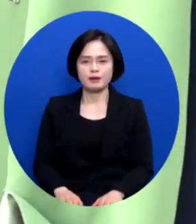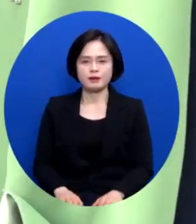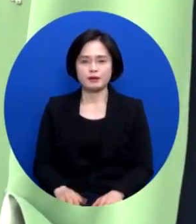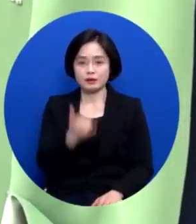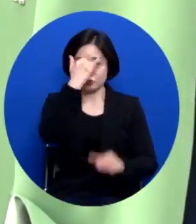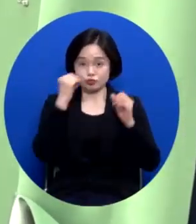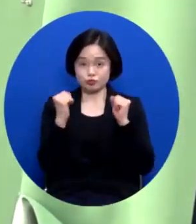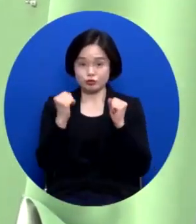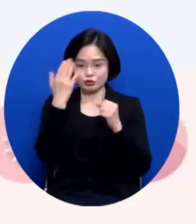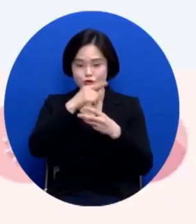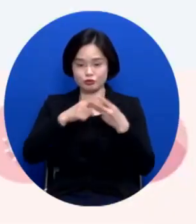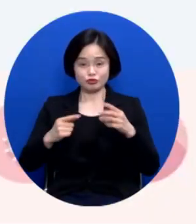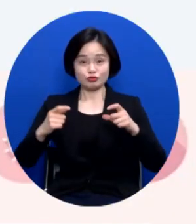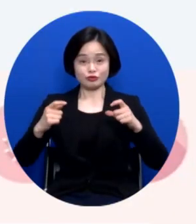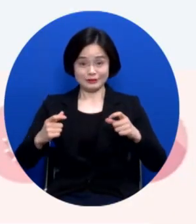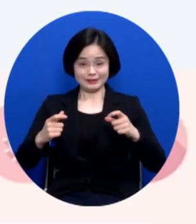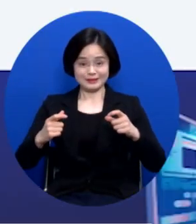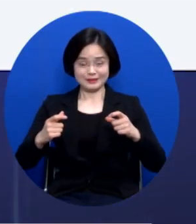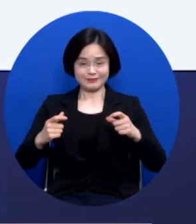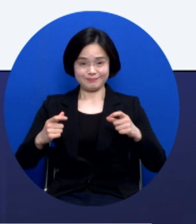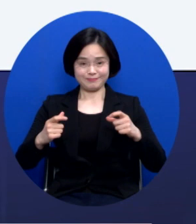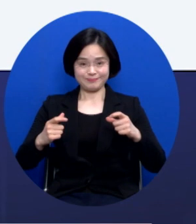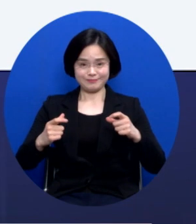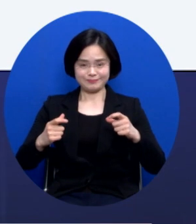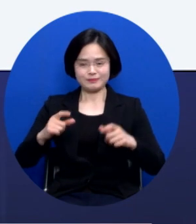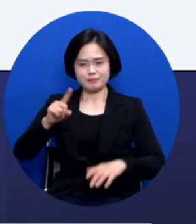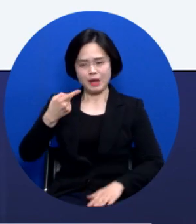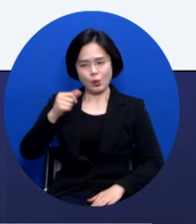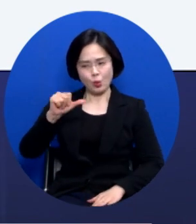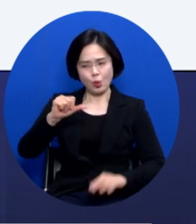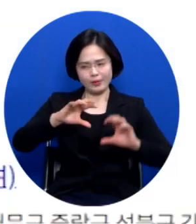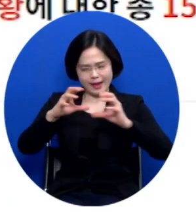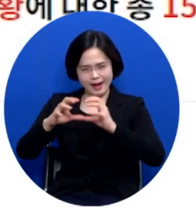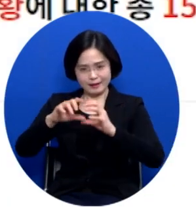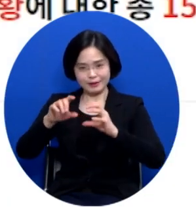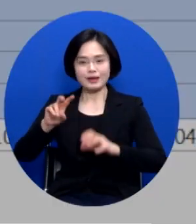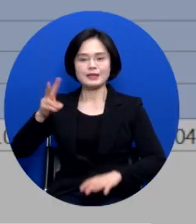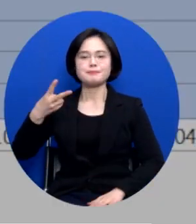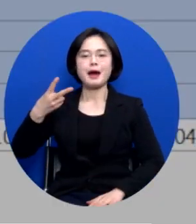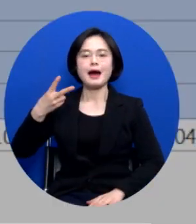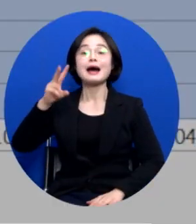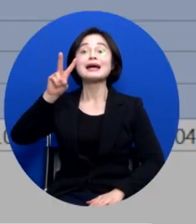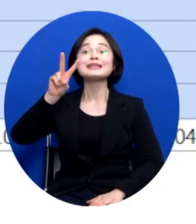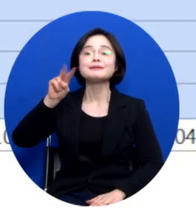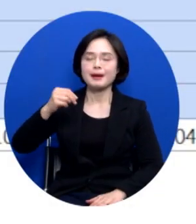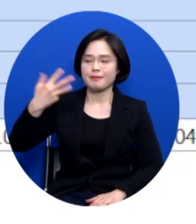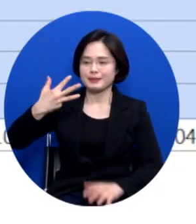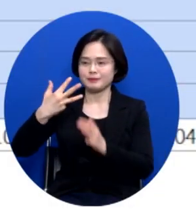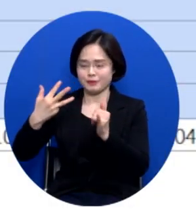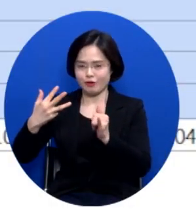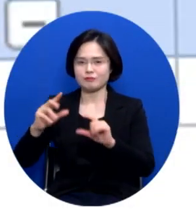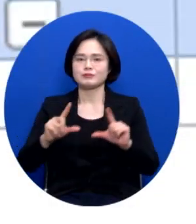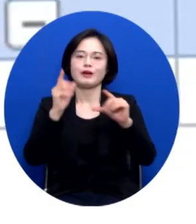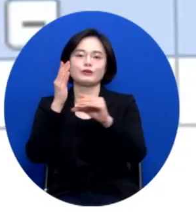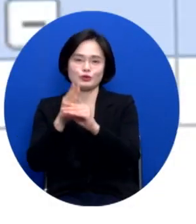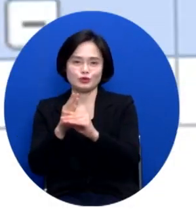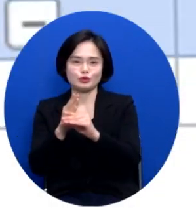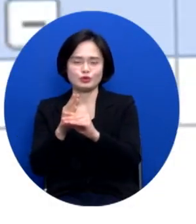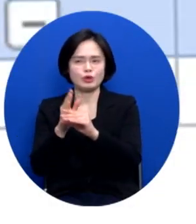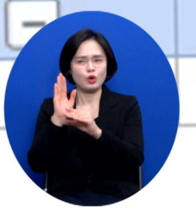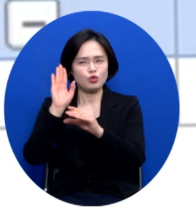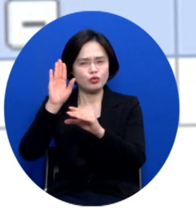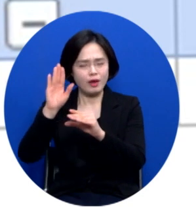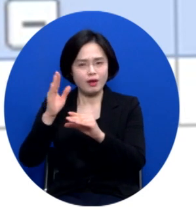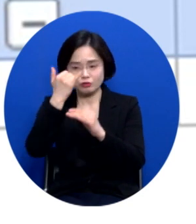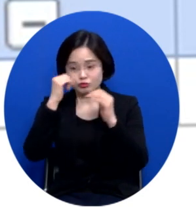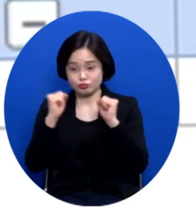청주시도 현재 100개 나라 2만 8천여 외국인이 거주하고 있고 2024년에는 충청북도가 이주민 유입